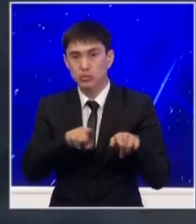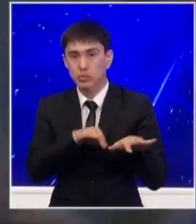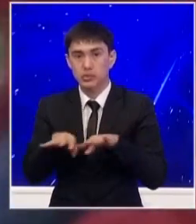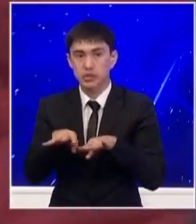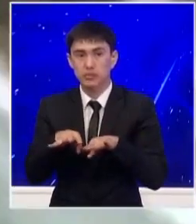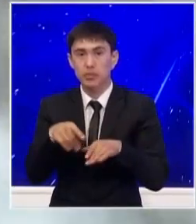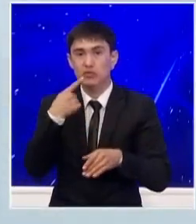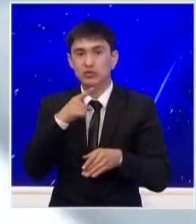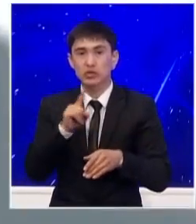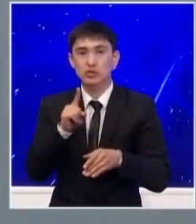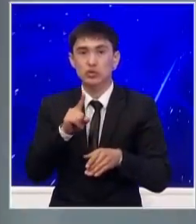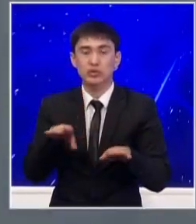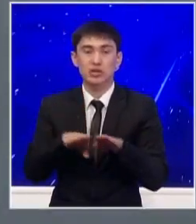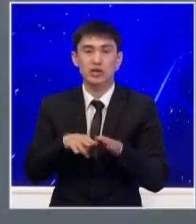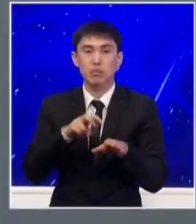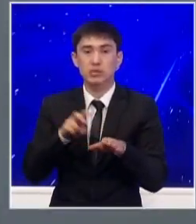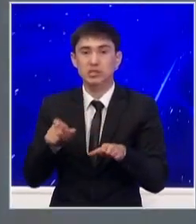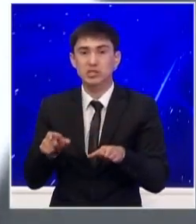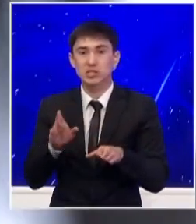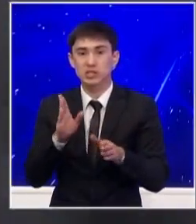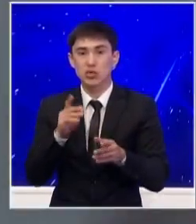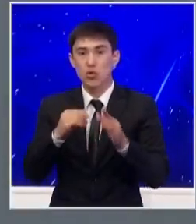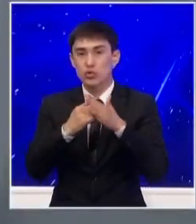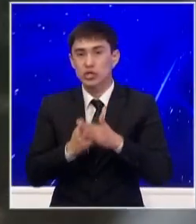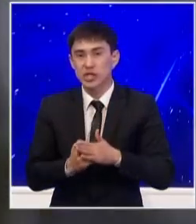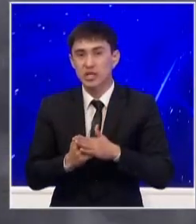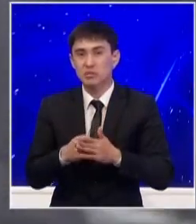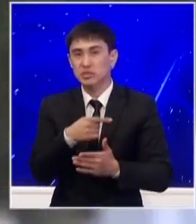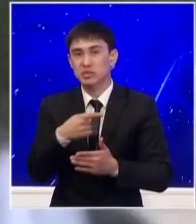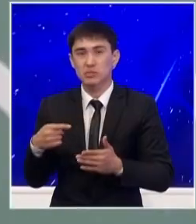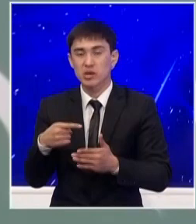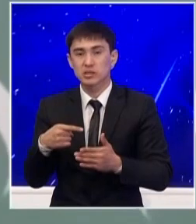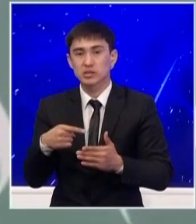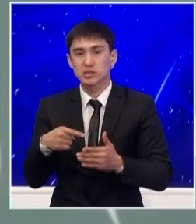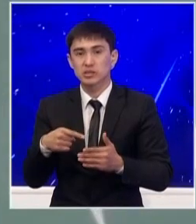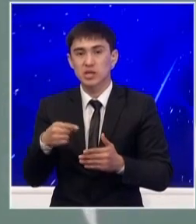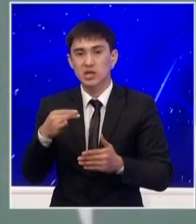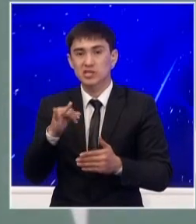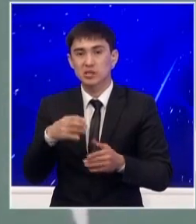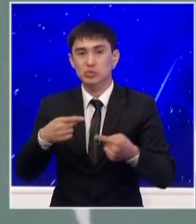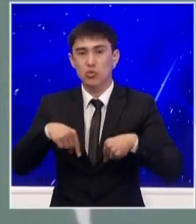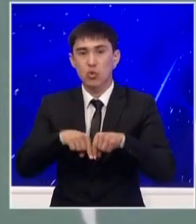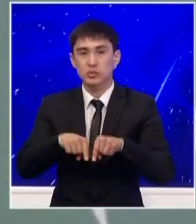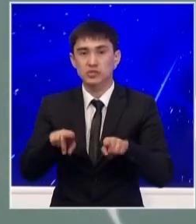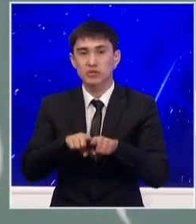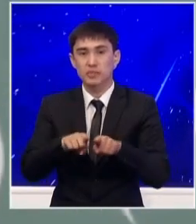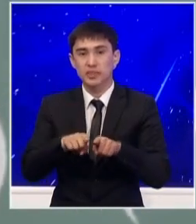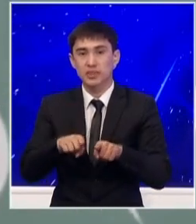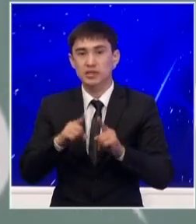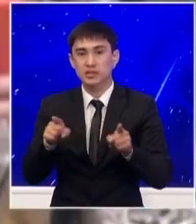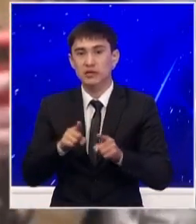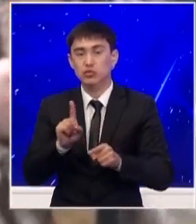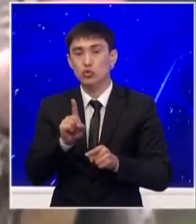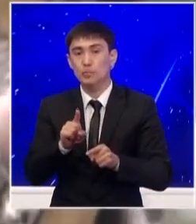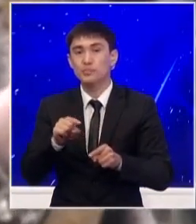предписаниям. Утверждается, что таких пассажирок подвергают унижениям и дискриминации. Представители исламского сообщества, тем не менее, настаивают,